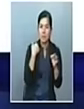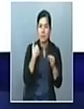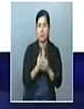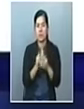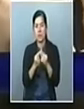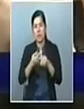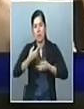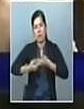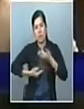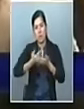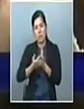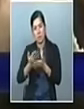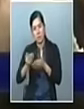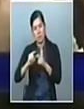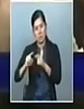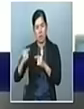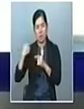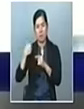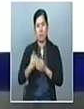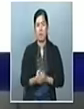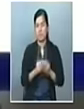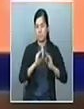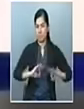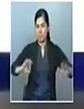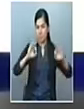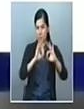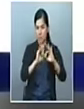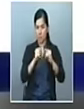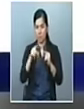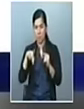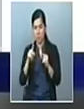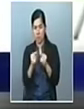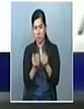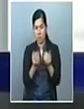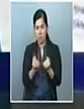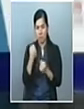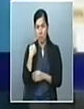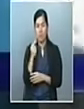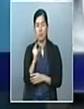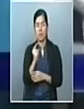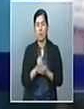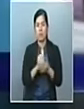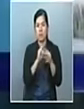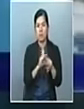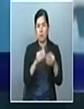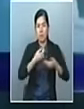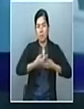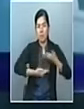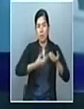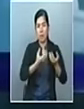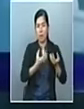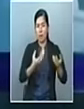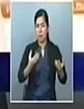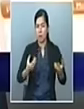ถึงผู้บริโภคได้มากยิ่งขึ้นหนึ่งธุรกิจที่อาศัยประโยชน์จากดิจิตอลได้ดีเกินคาดอย่างอีคอมเมิร์ซโดยยกตัวอย่างเว็บไซต์